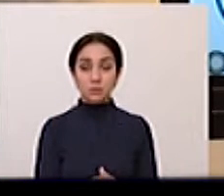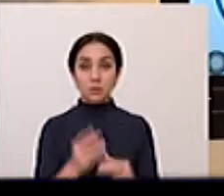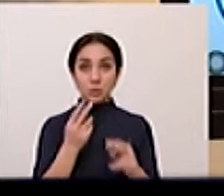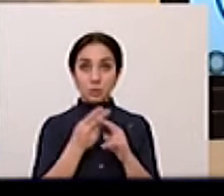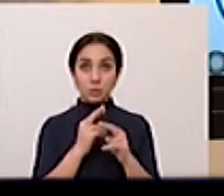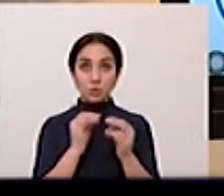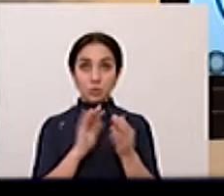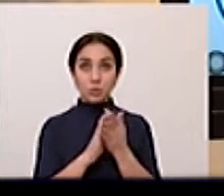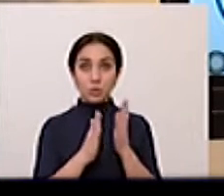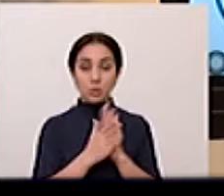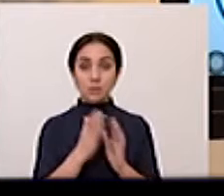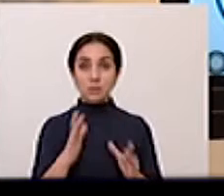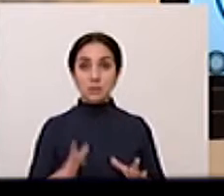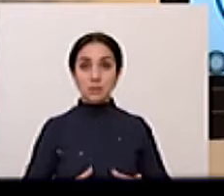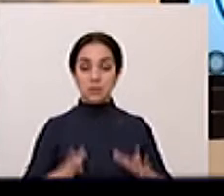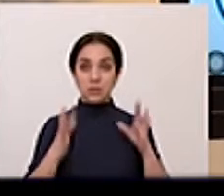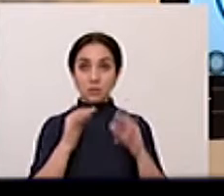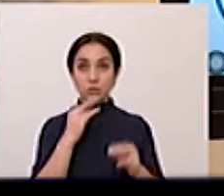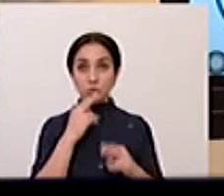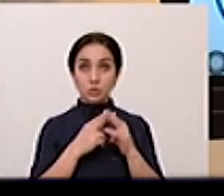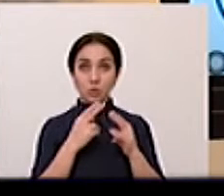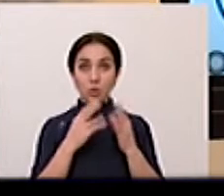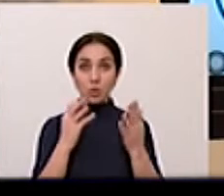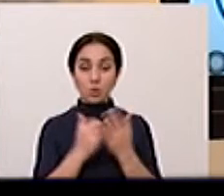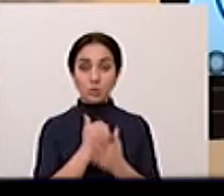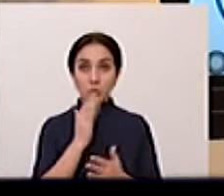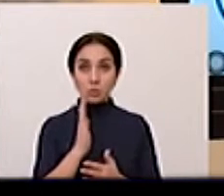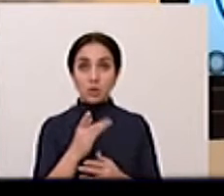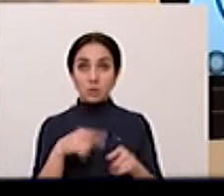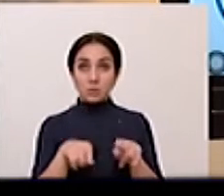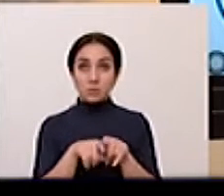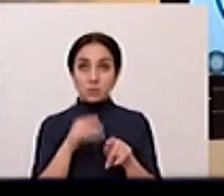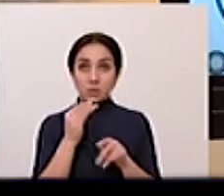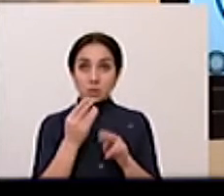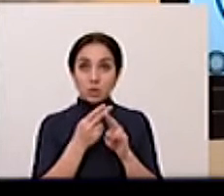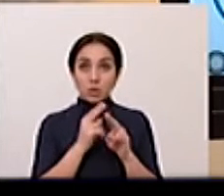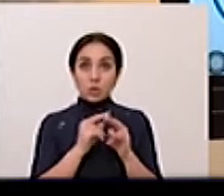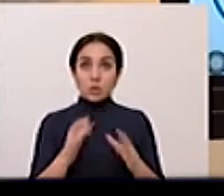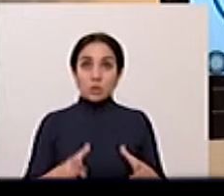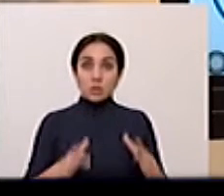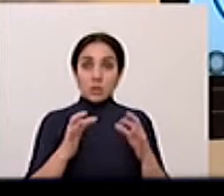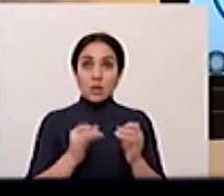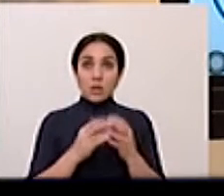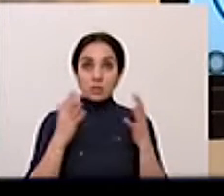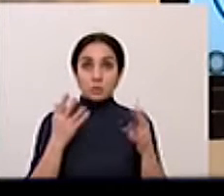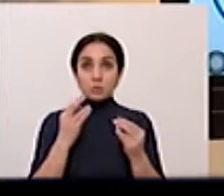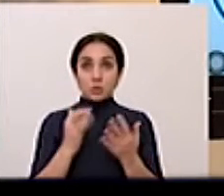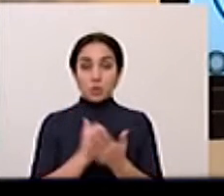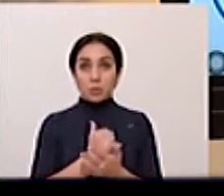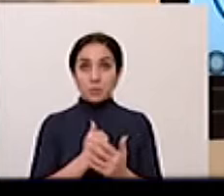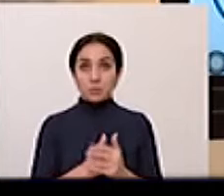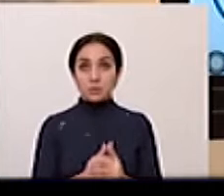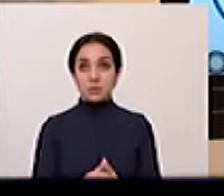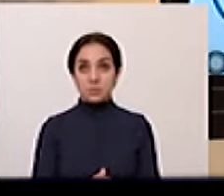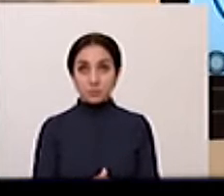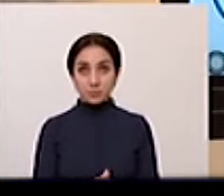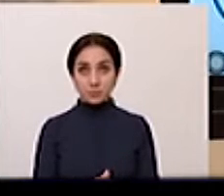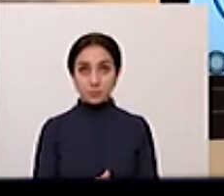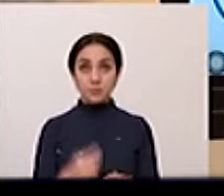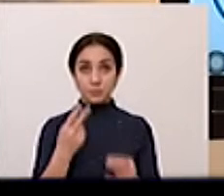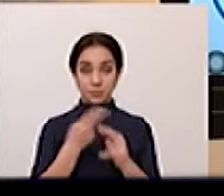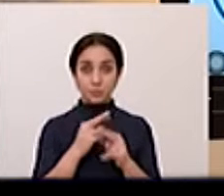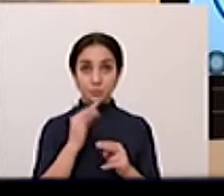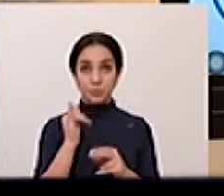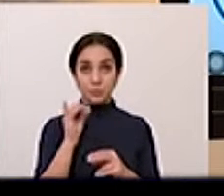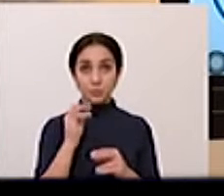ushbu holatda silindr jismi hosil bo'ldi. Biz esa ushbu silindrning hajmini topamiz. Buning